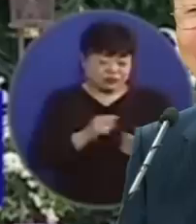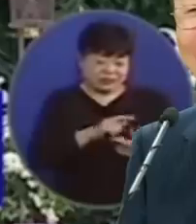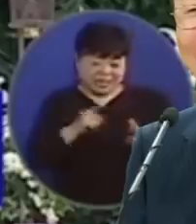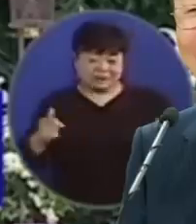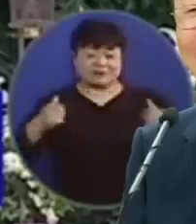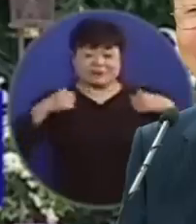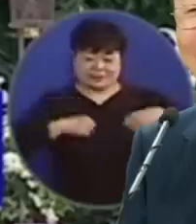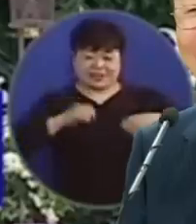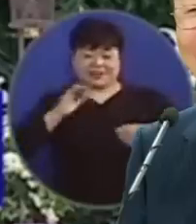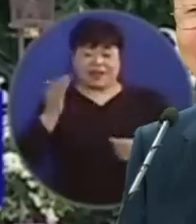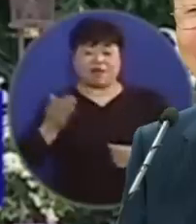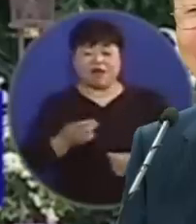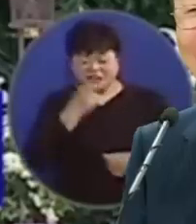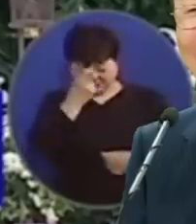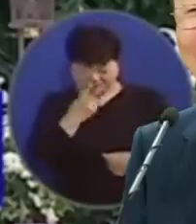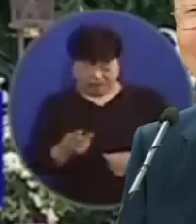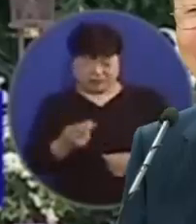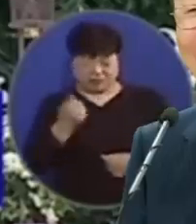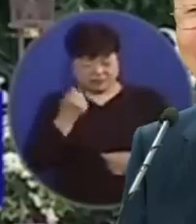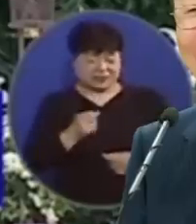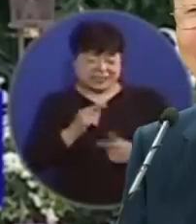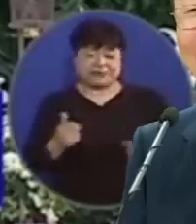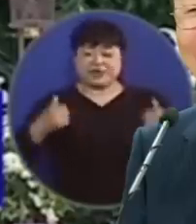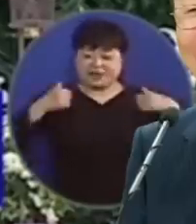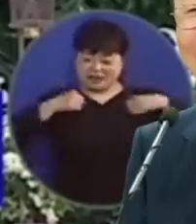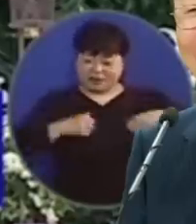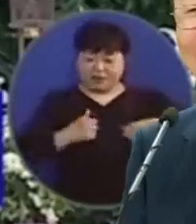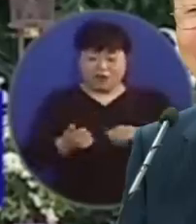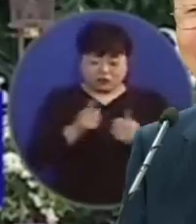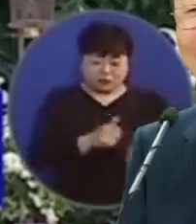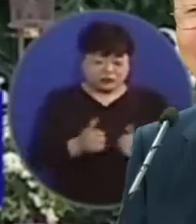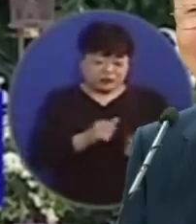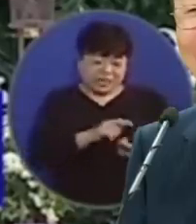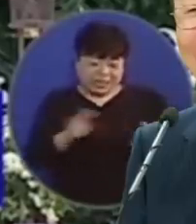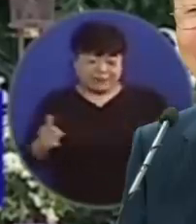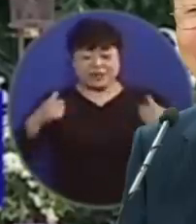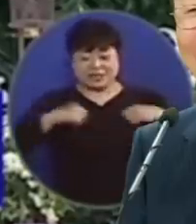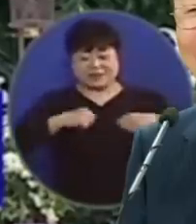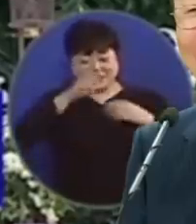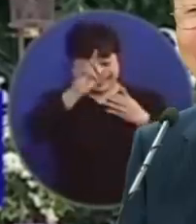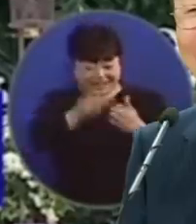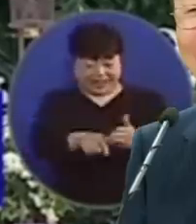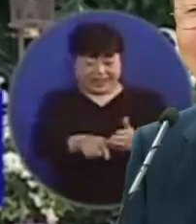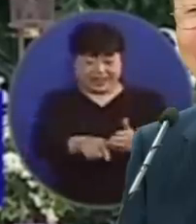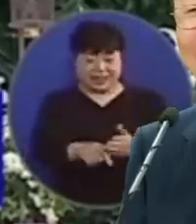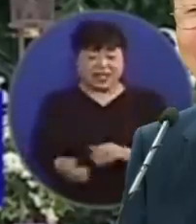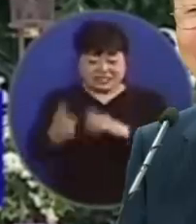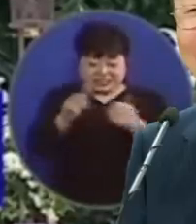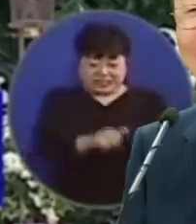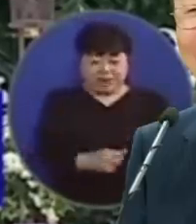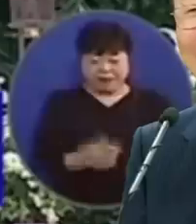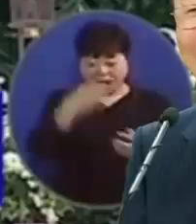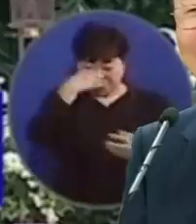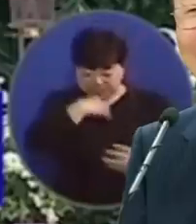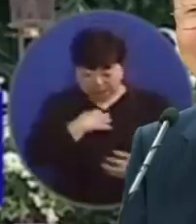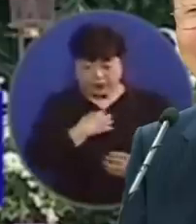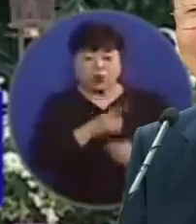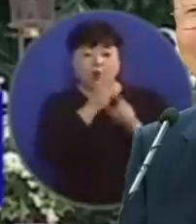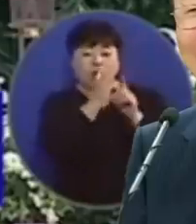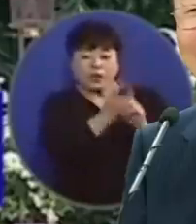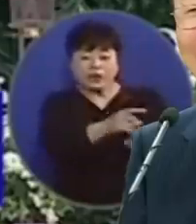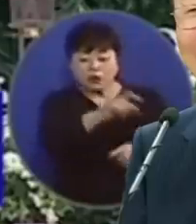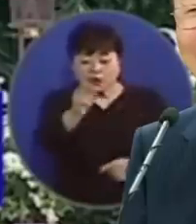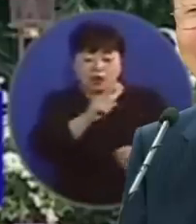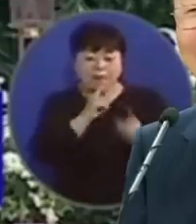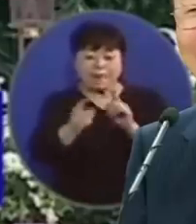아니함을 입으리로다. 이 썩을 것이 썩지 아니함을 입고 이 죽을 것이 죽지 아니함을 입을 때에는 사망을 삼키고 이기리라고